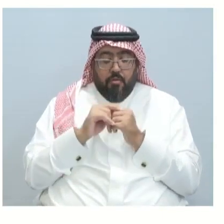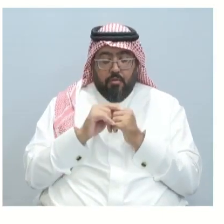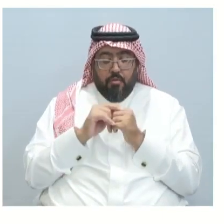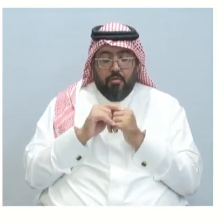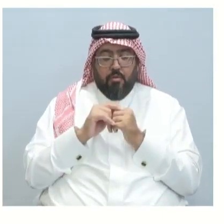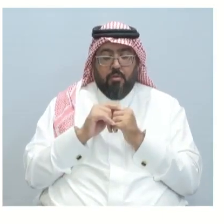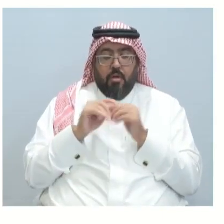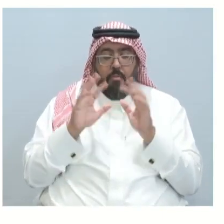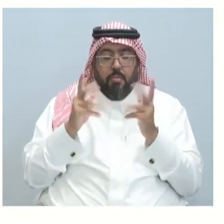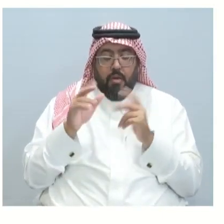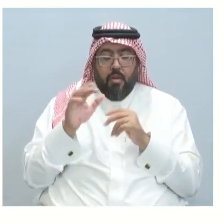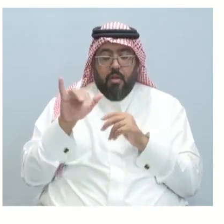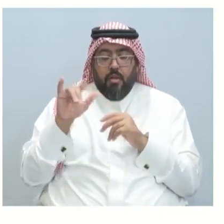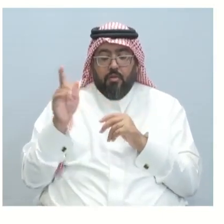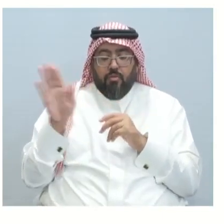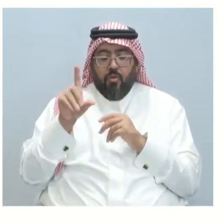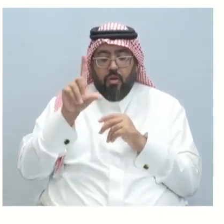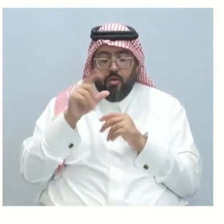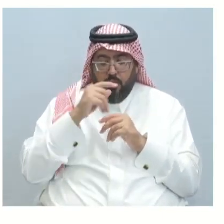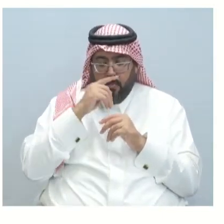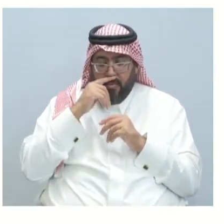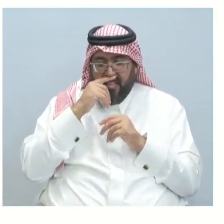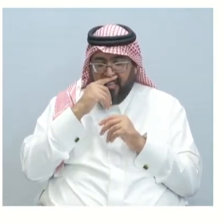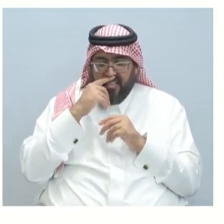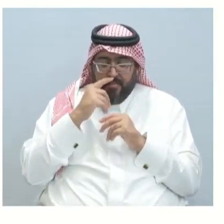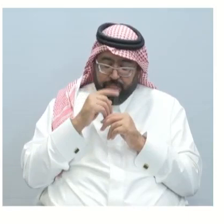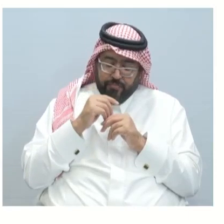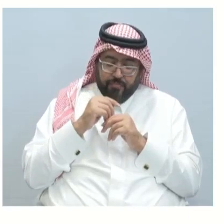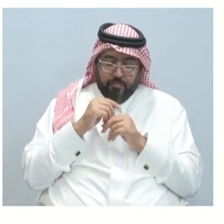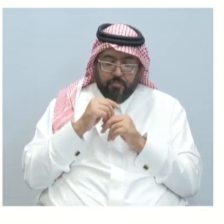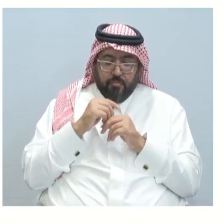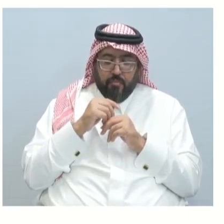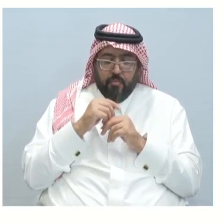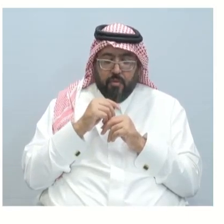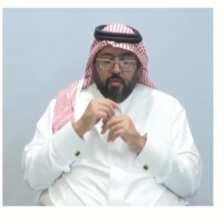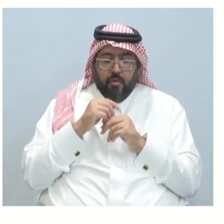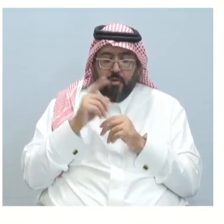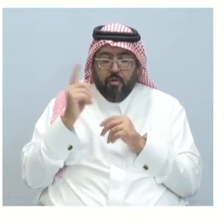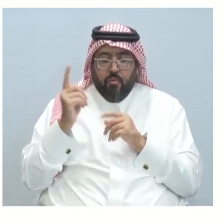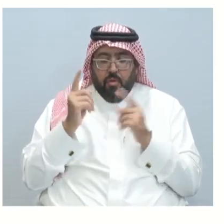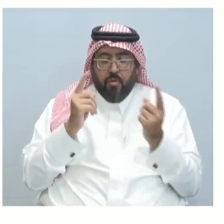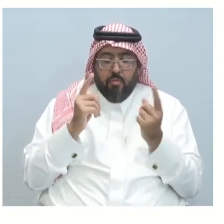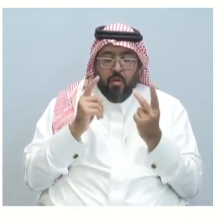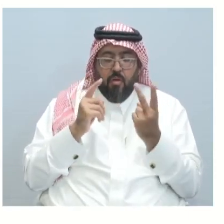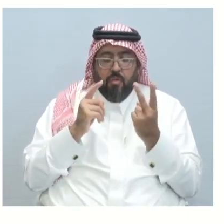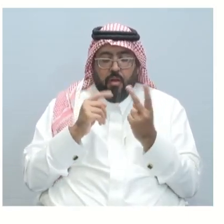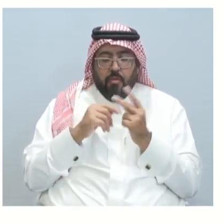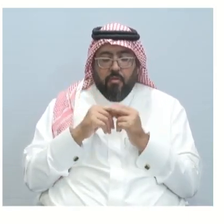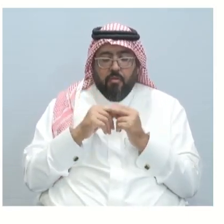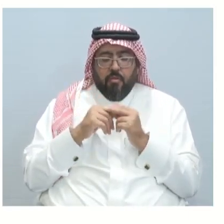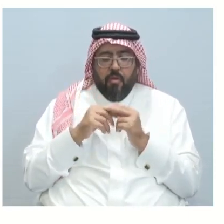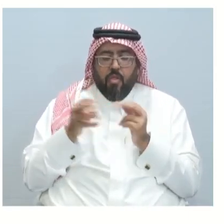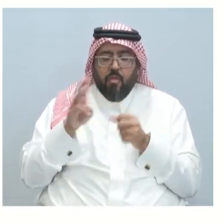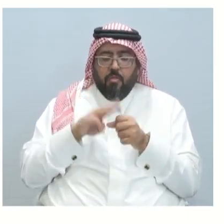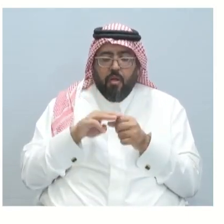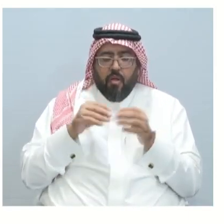قيل من يا رسول الله قال من ادرك والديه عند الكبر احدهما او كليهما ثم